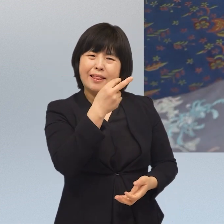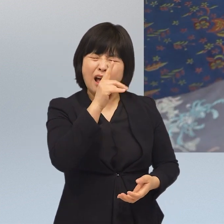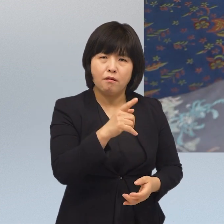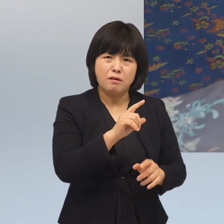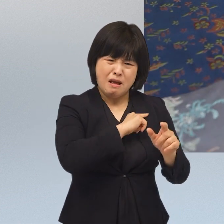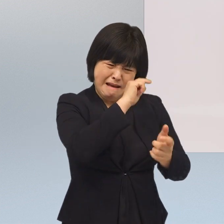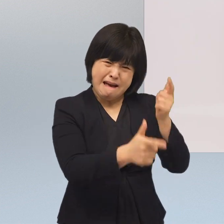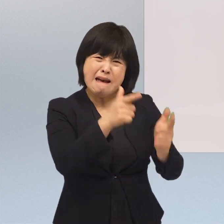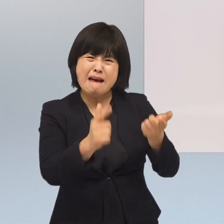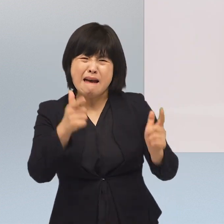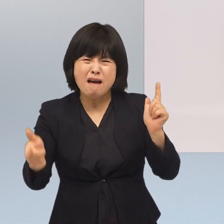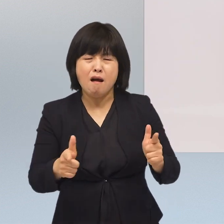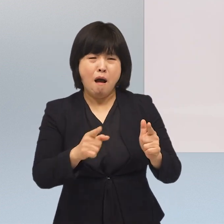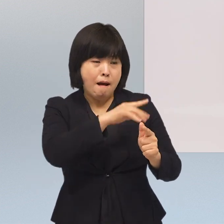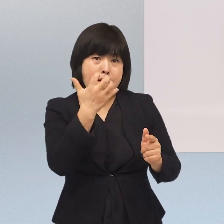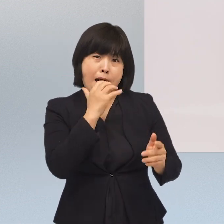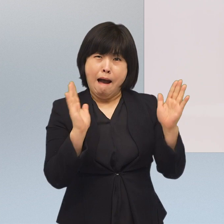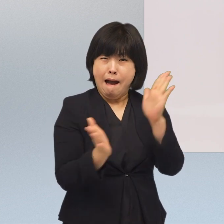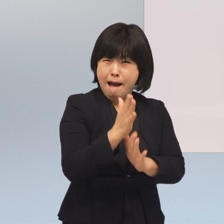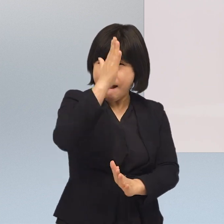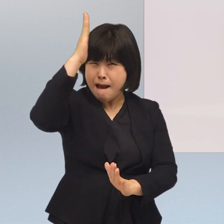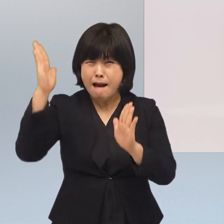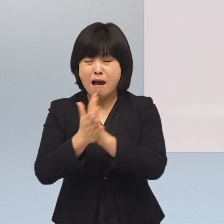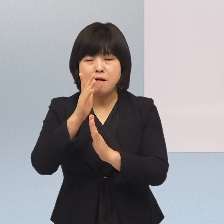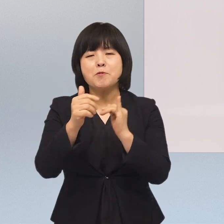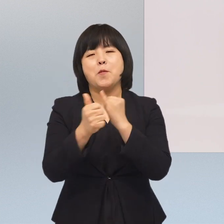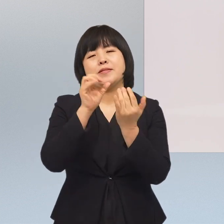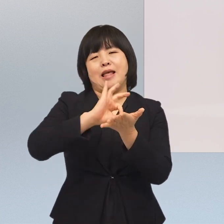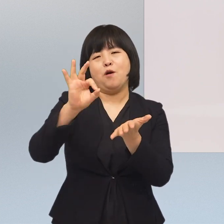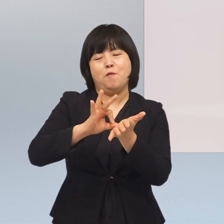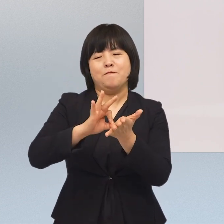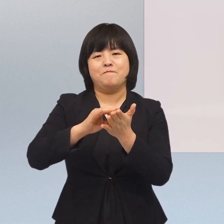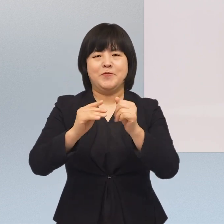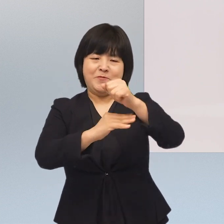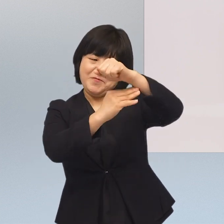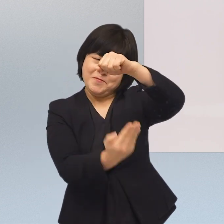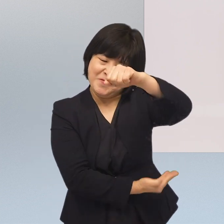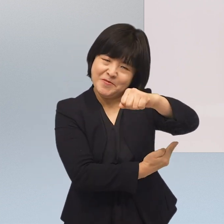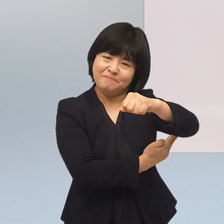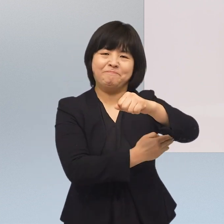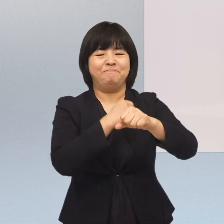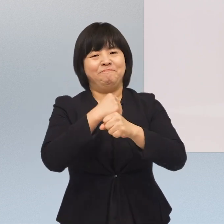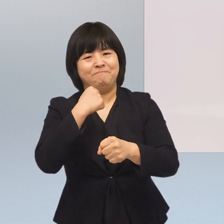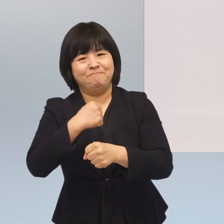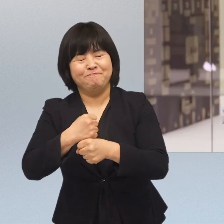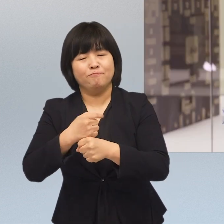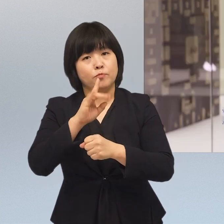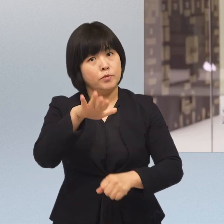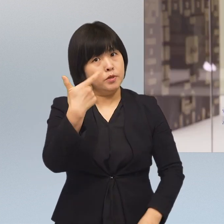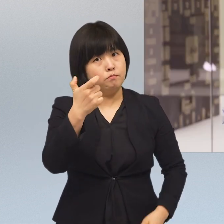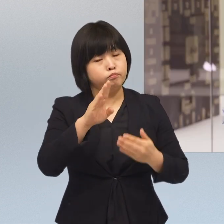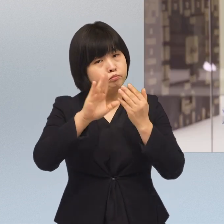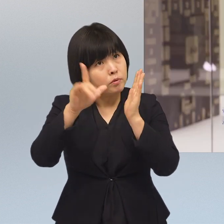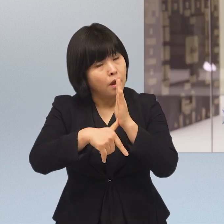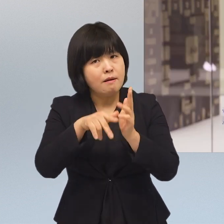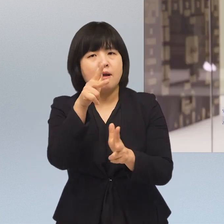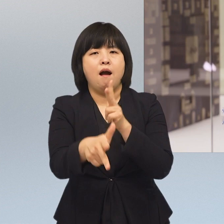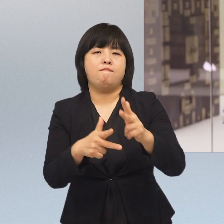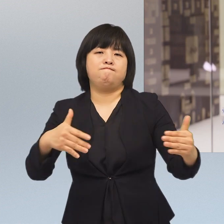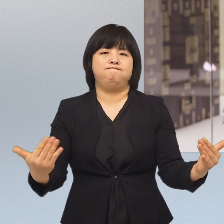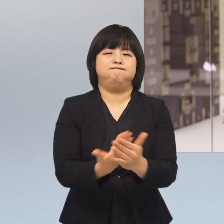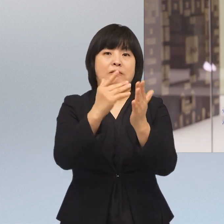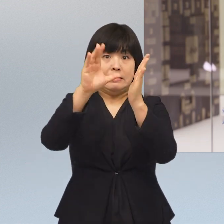것도 있어서 화려해요. 그런 화려한 양단들을 가지고 이제 혼수도 짓고 이제 저고리도 졌었고요. 60년대